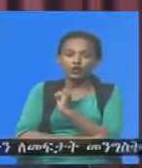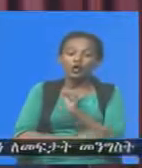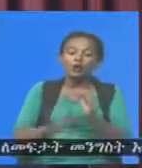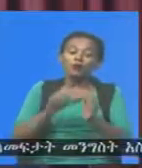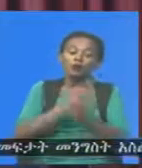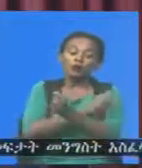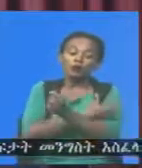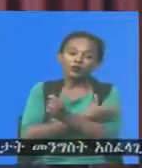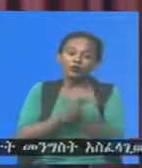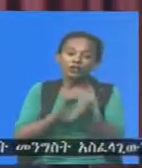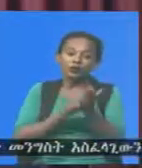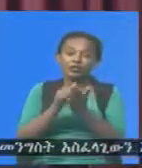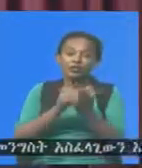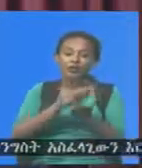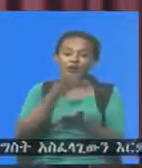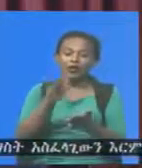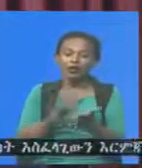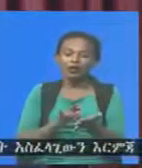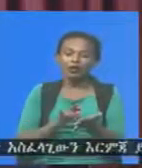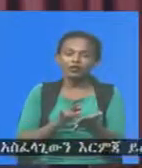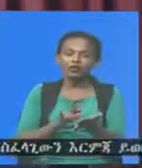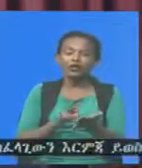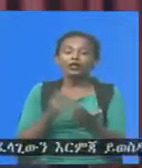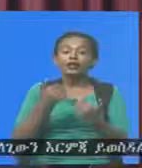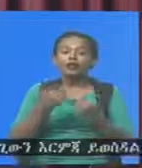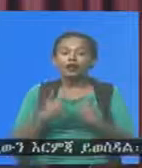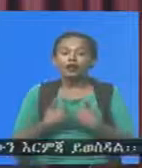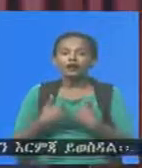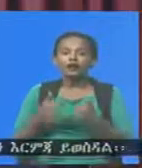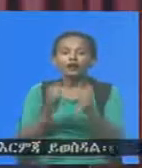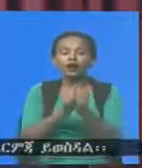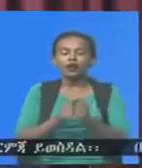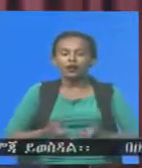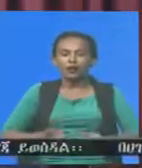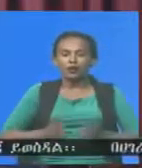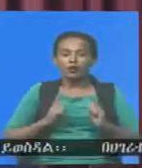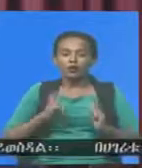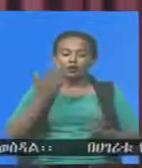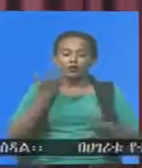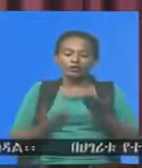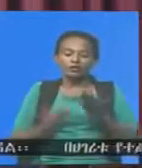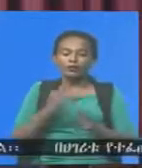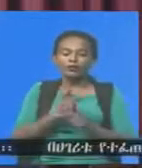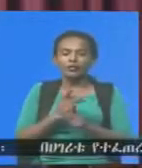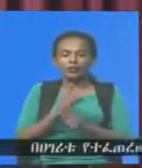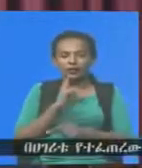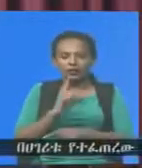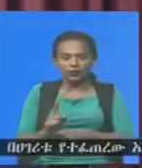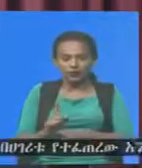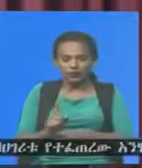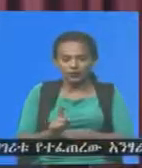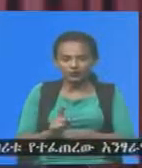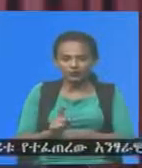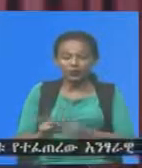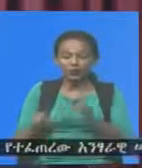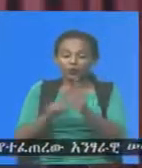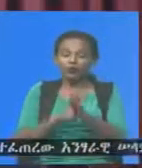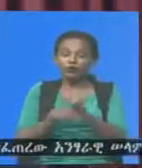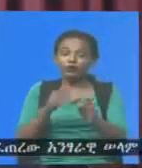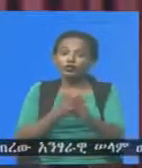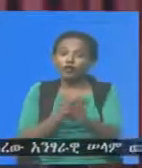በጉልበተኛና በደካማ መካከል ያለን በጋራ የመኖር ሚዛን መጠበቅ ነው። ህግ